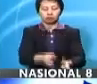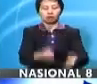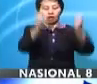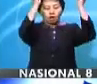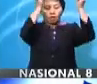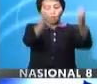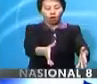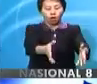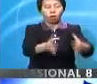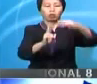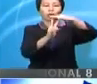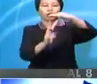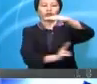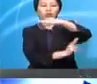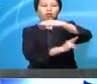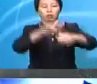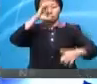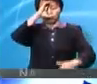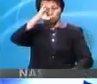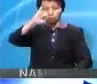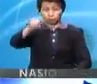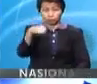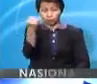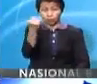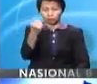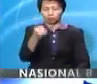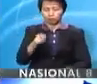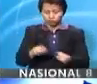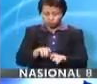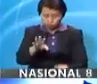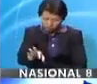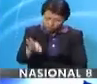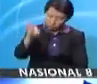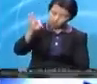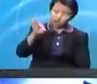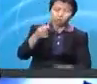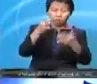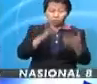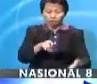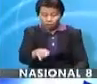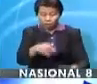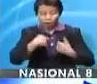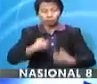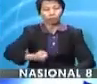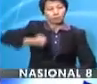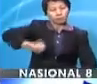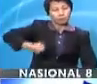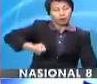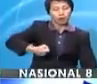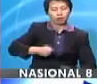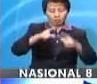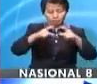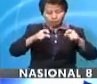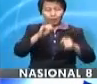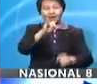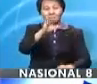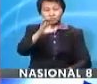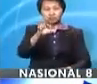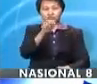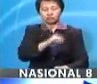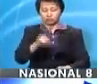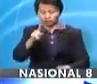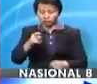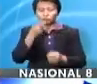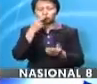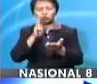ke bawah sebuah jambatan di Cyberjaya. Turut ditemui bersama mayat mangsa, beg tangan, kad pengenalan dan